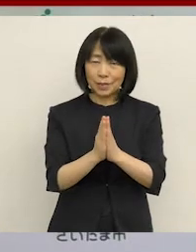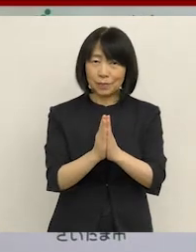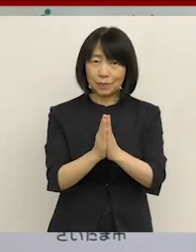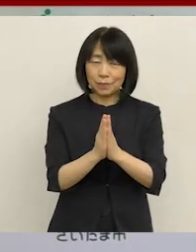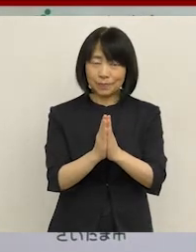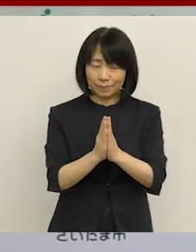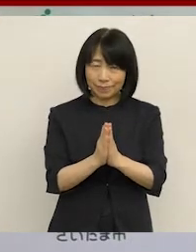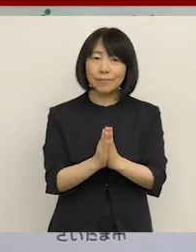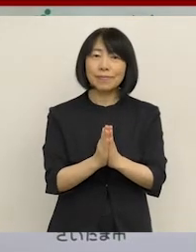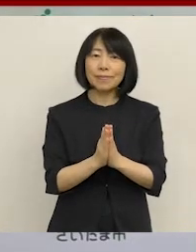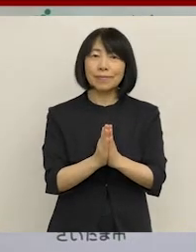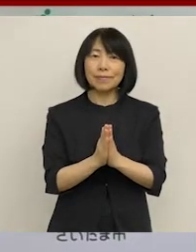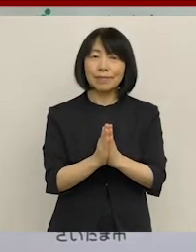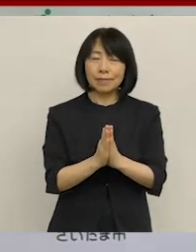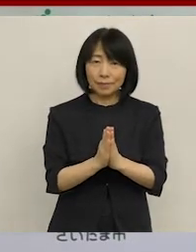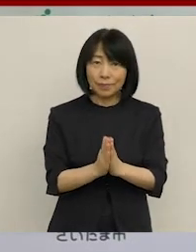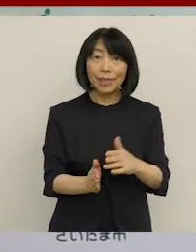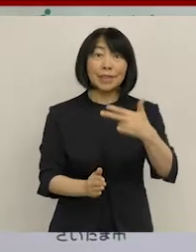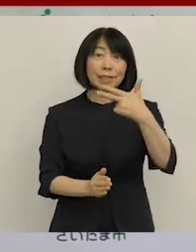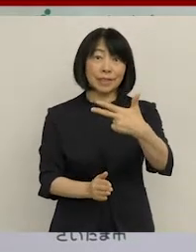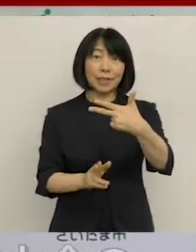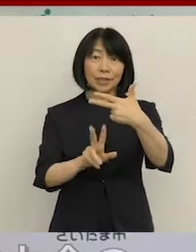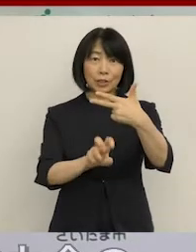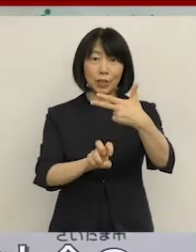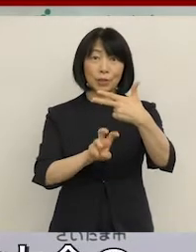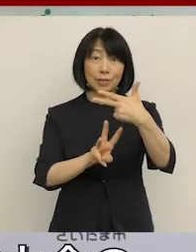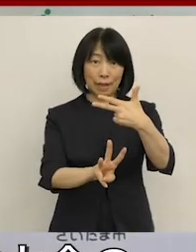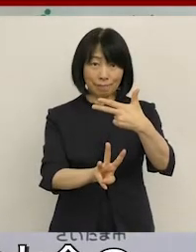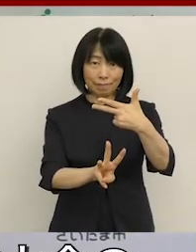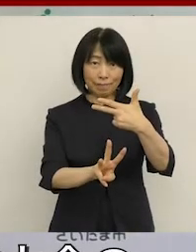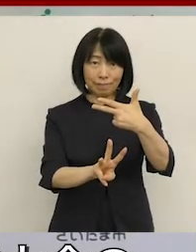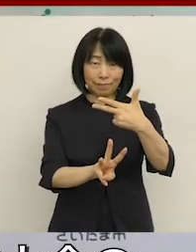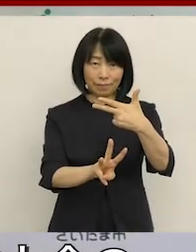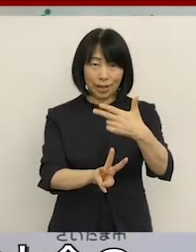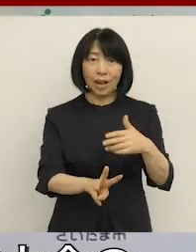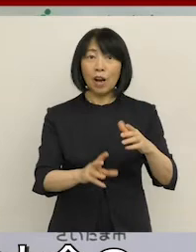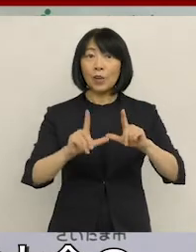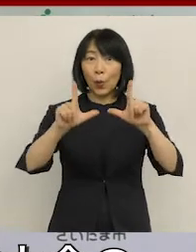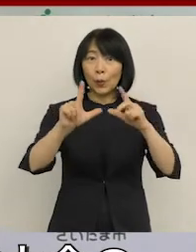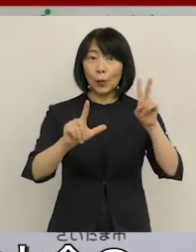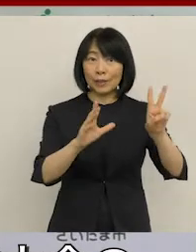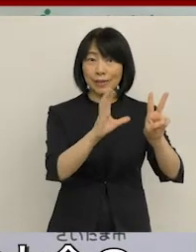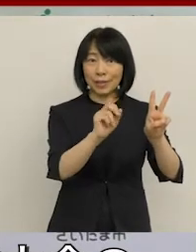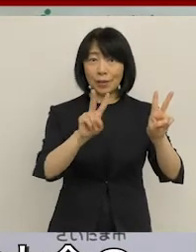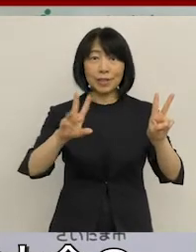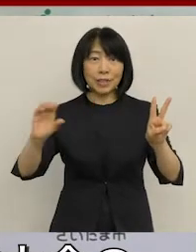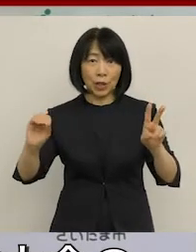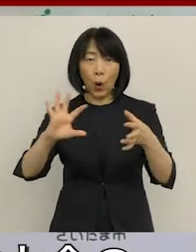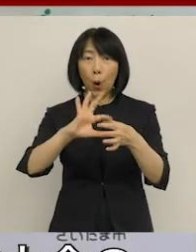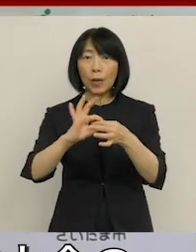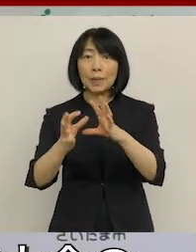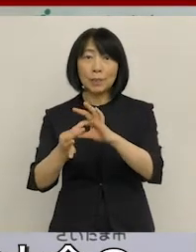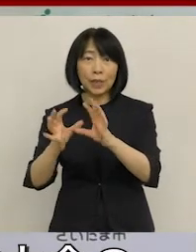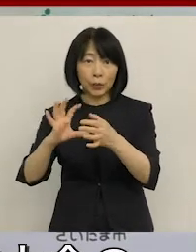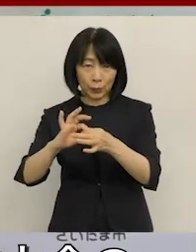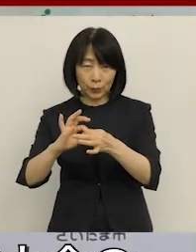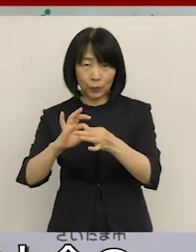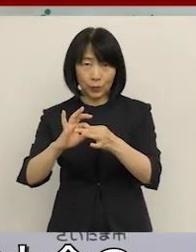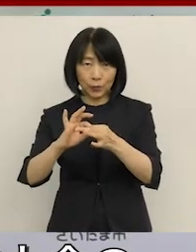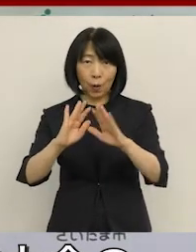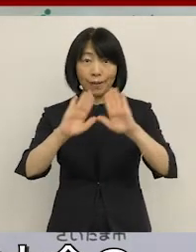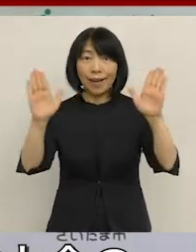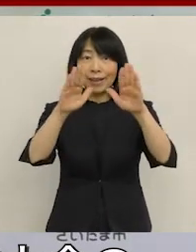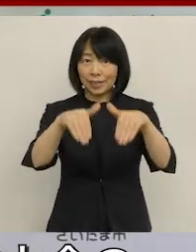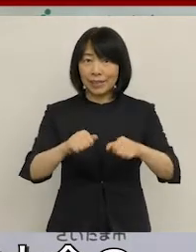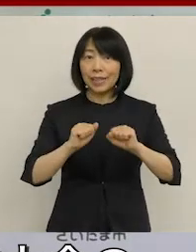底していただくようお願いいたします。7月23日に東京2020オリンピック